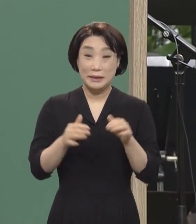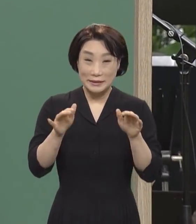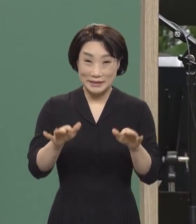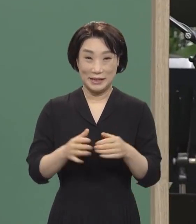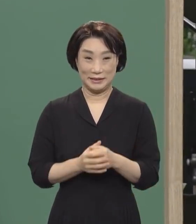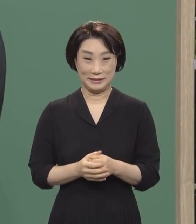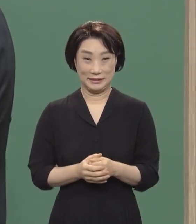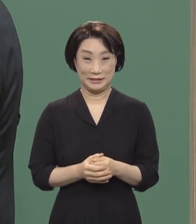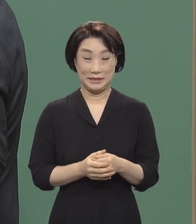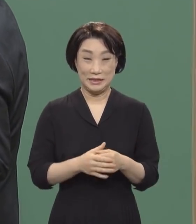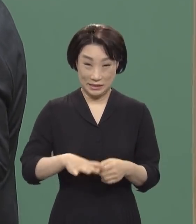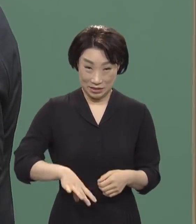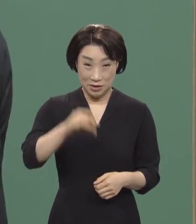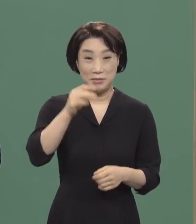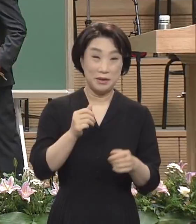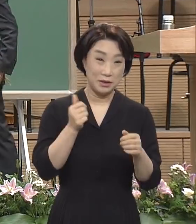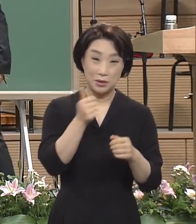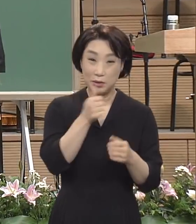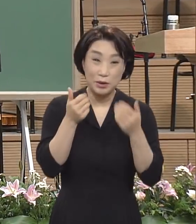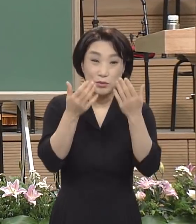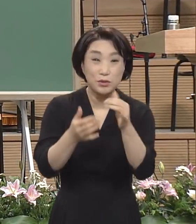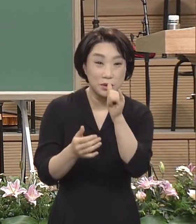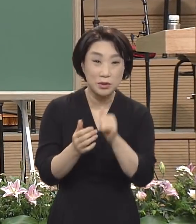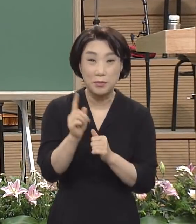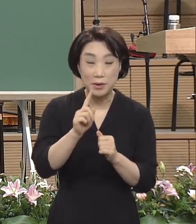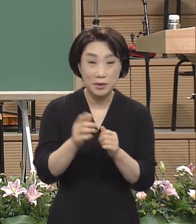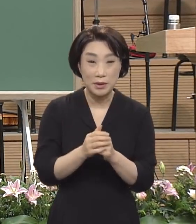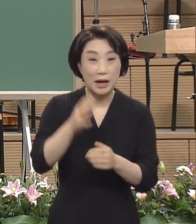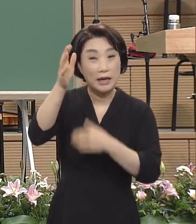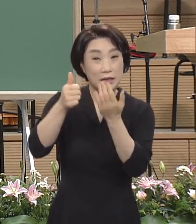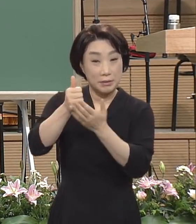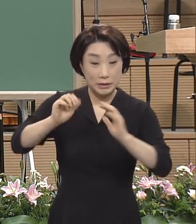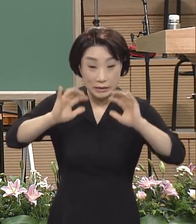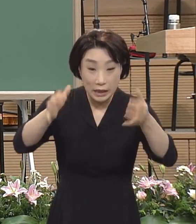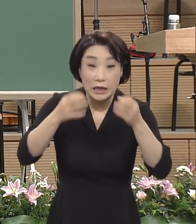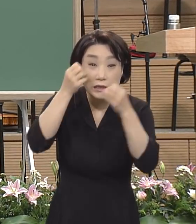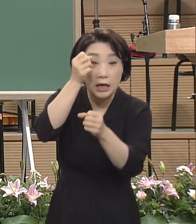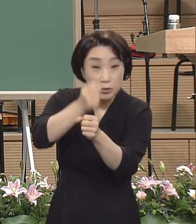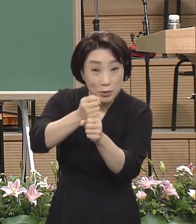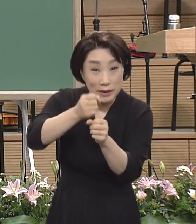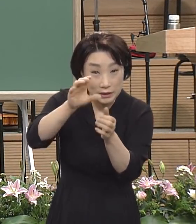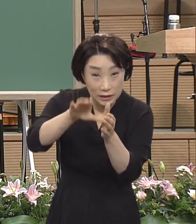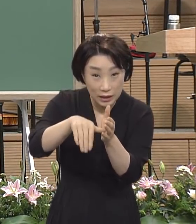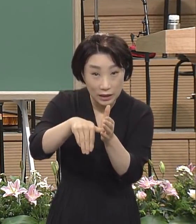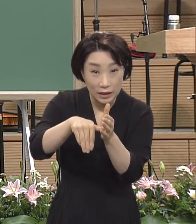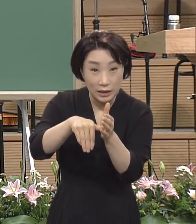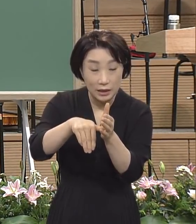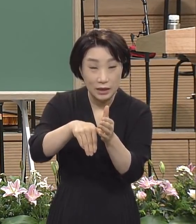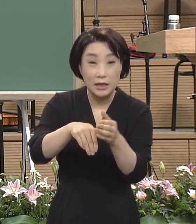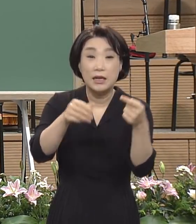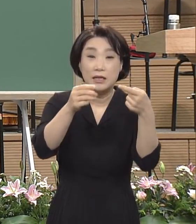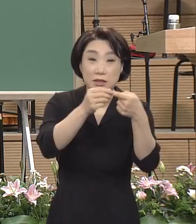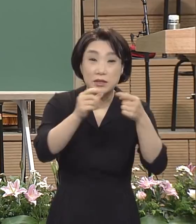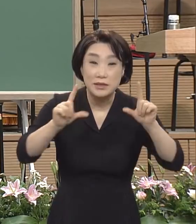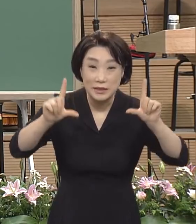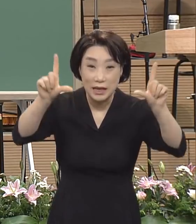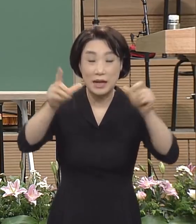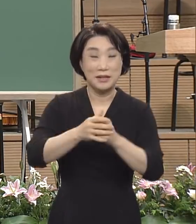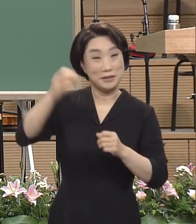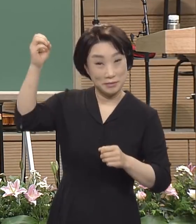첫 번에 말했습니다. 하나님께서 세상을 창조하실 때 첫째 날